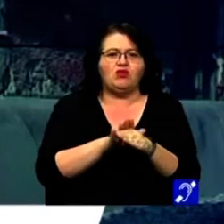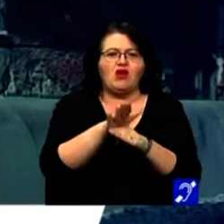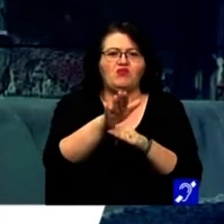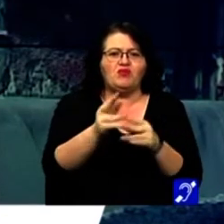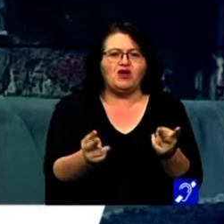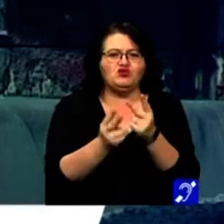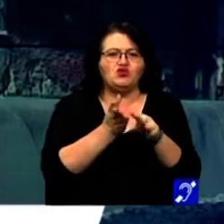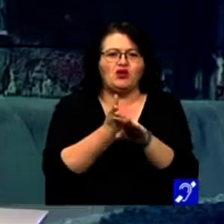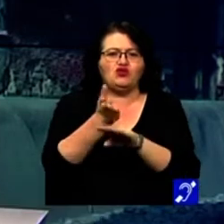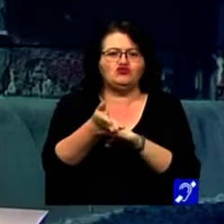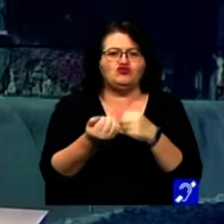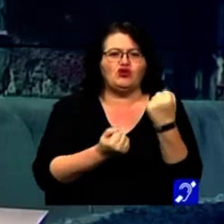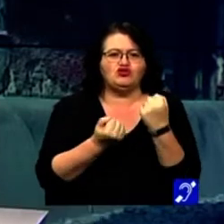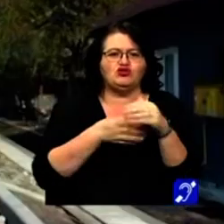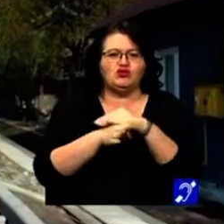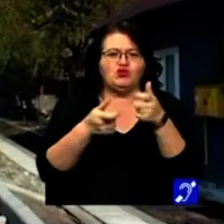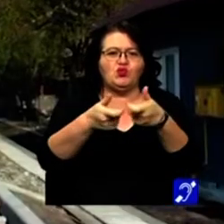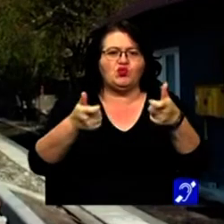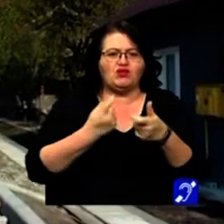să faciliteze accesul.